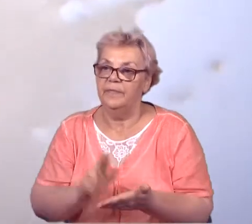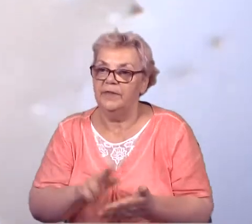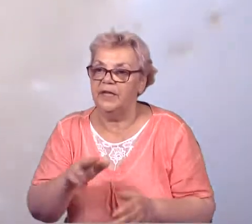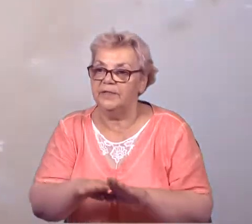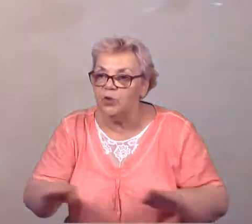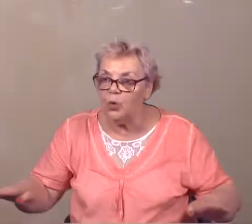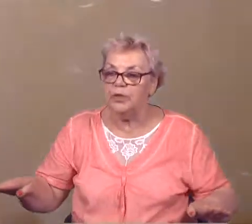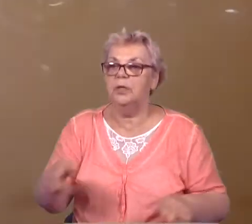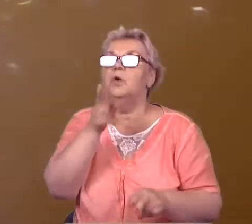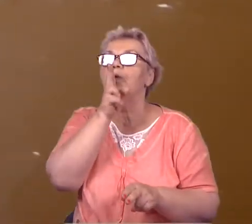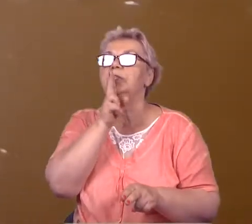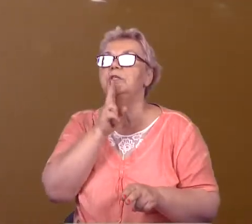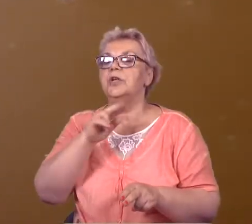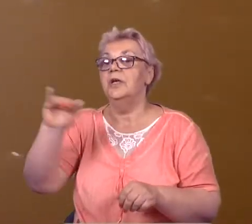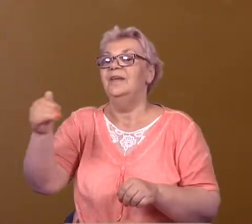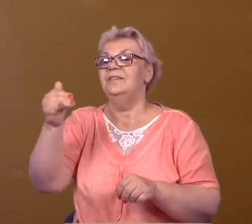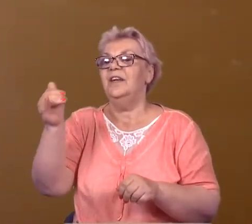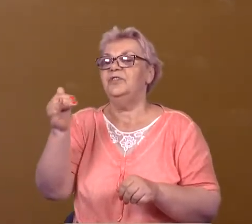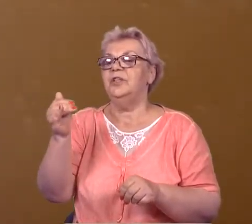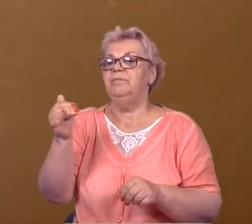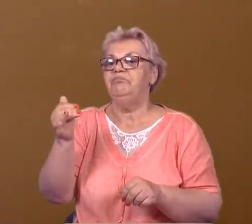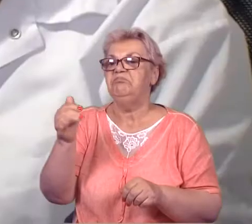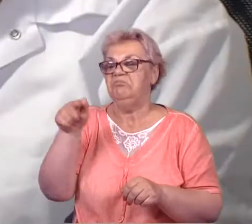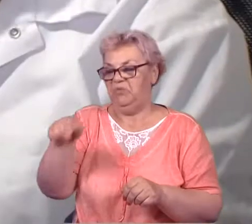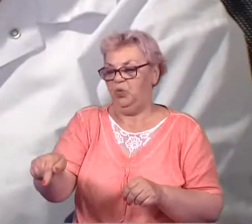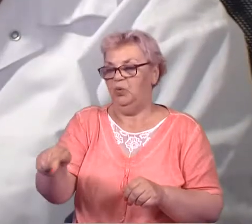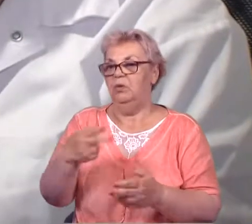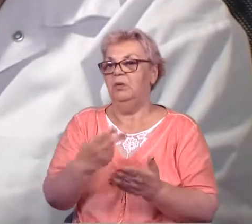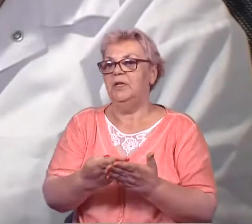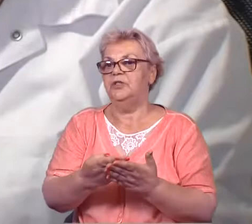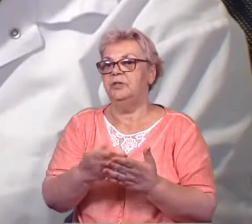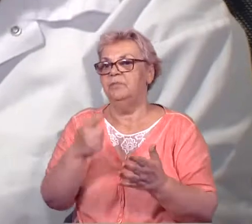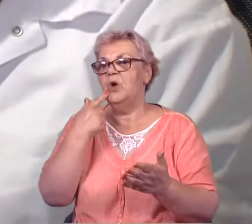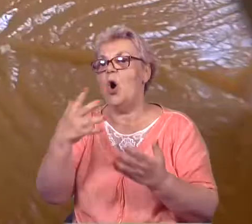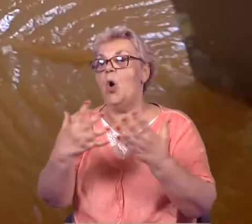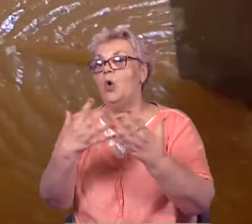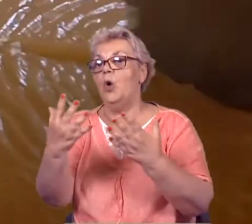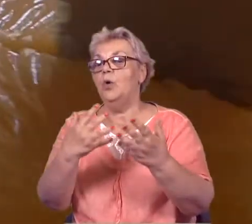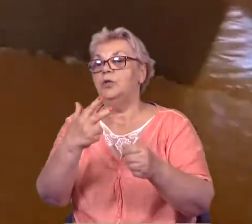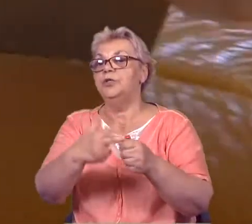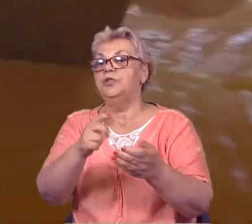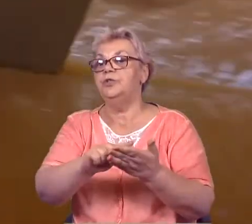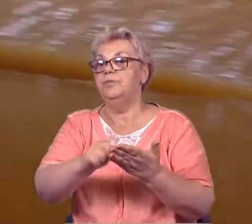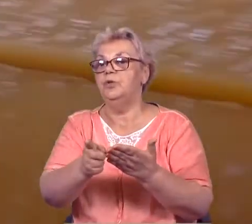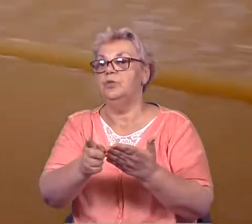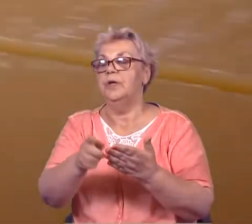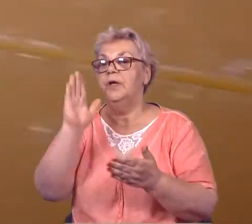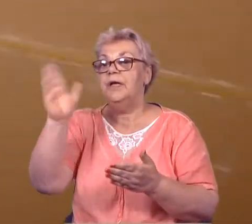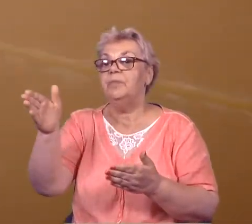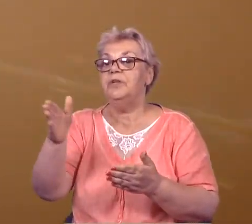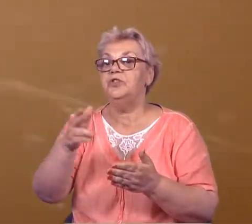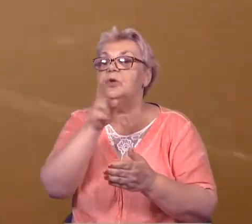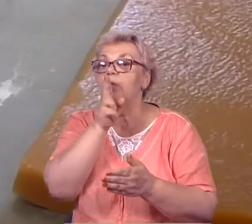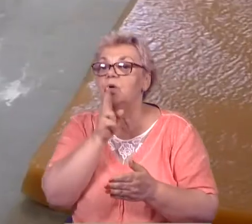Zawsze to chłodzi się tak do 30 minut. Jeżeli już jest chłodna masa, to kroimy na kwadraty